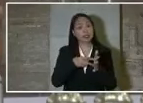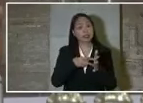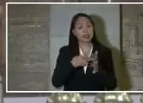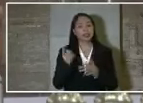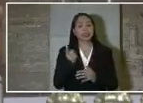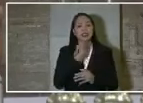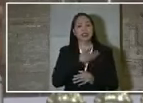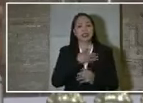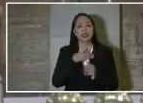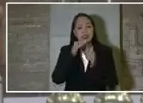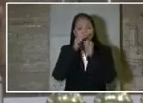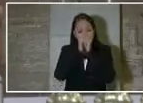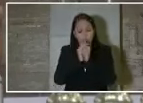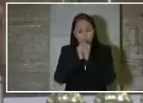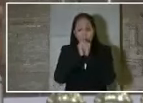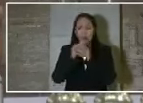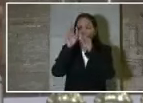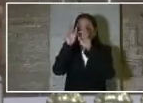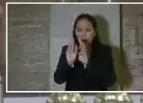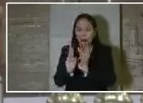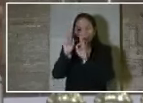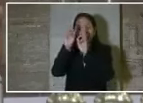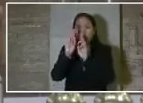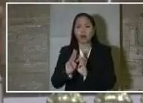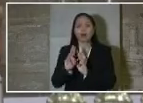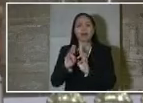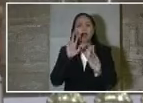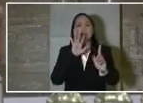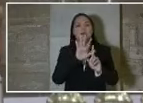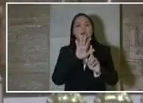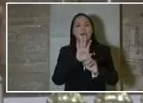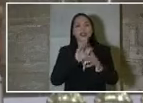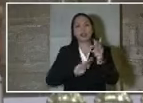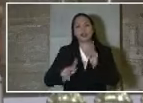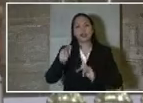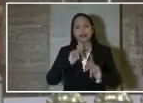worship celebrities.